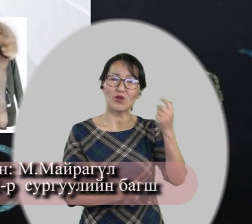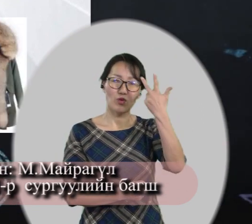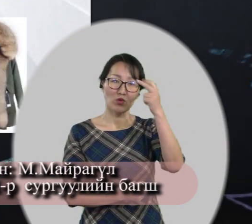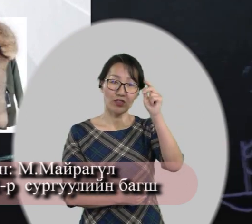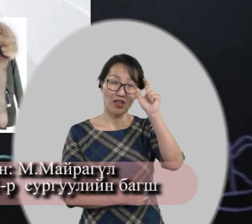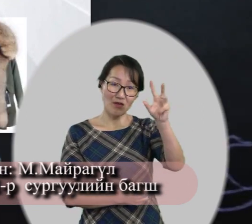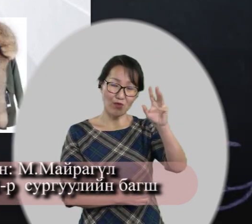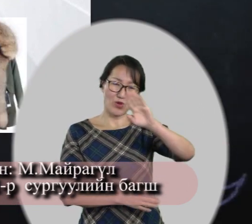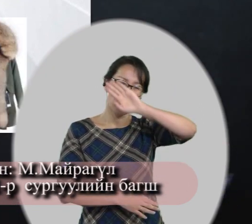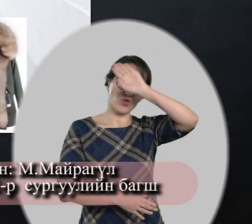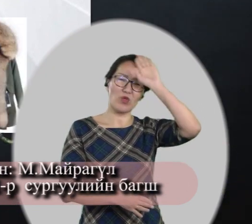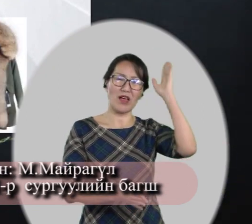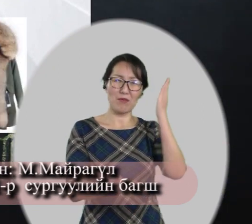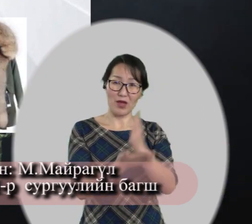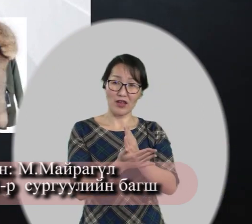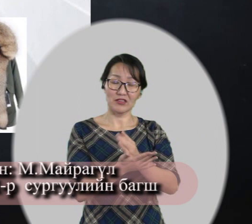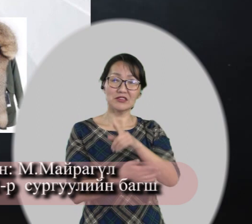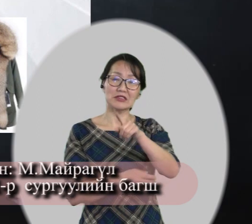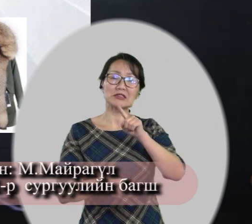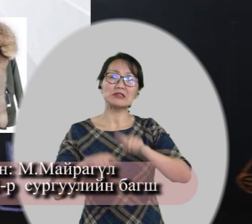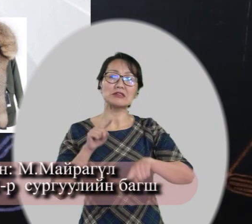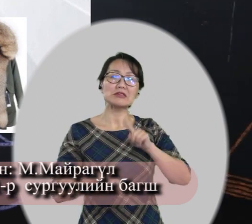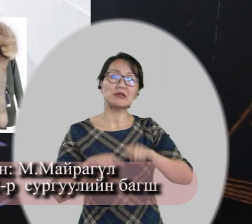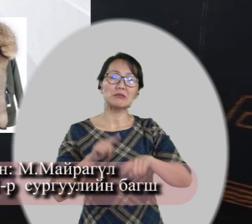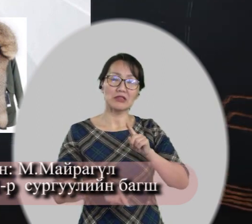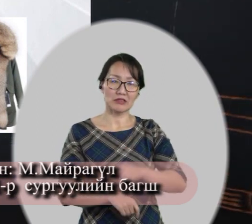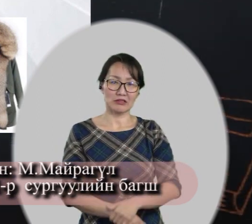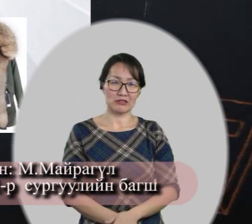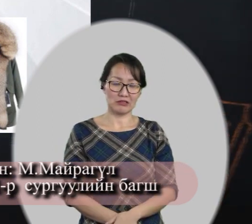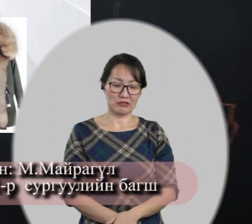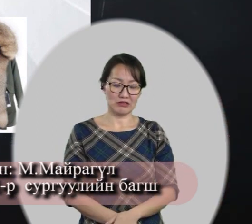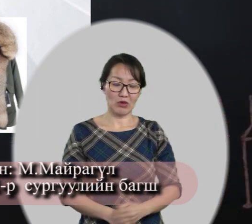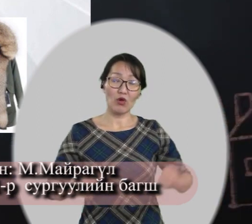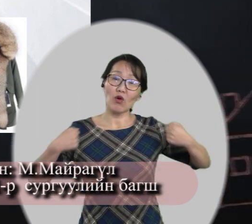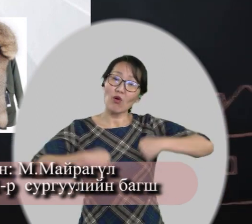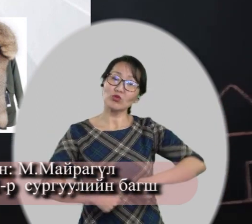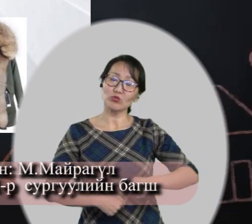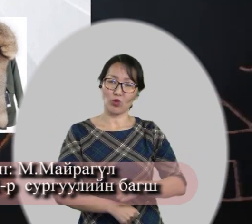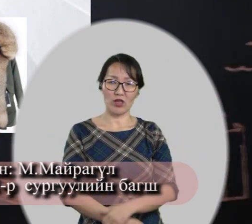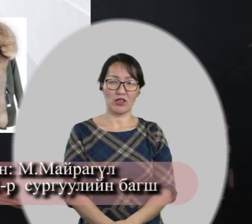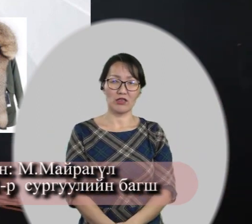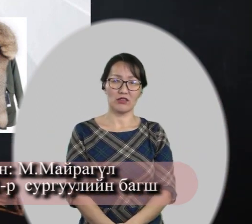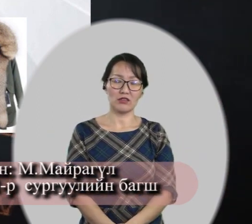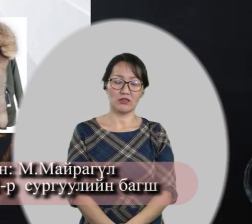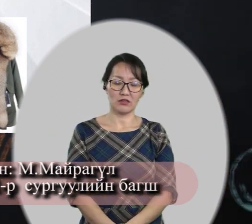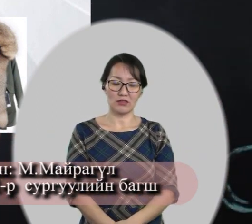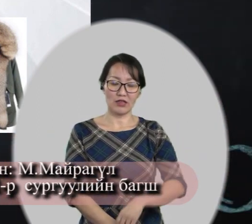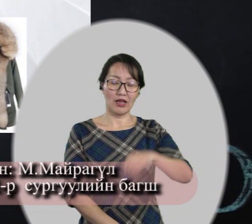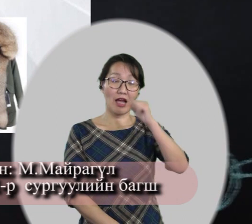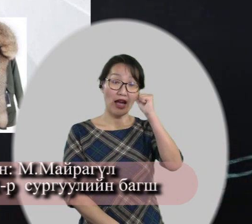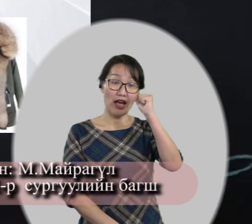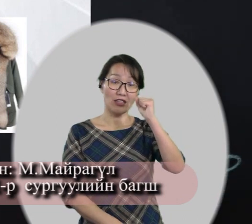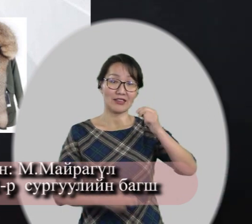Келесі есепте, ауа райы 30 градусты көрсетіп тұрса, сен қандай киім киер